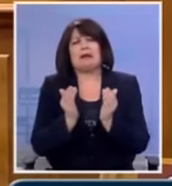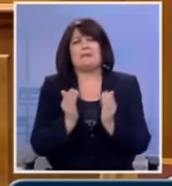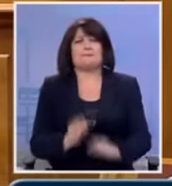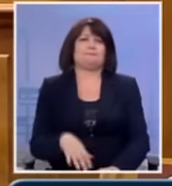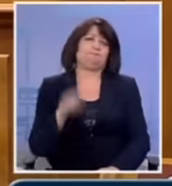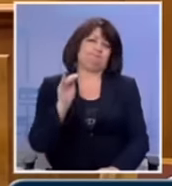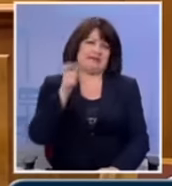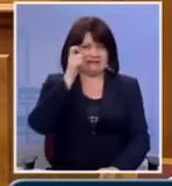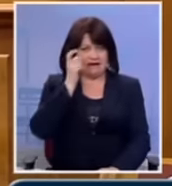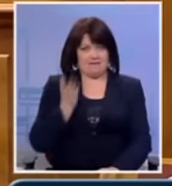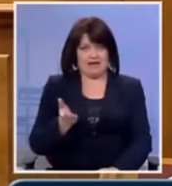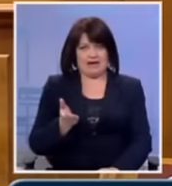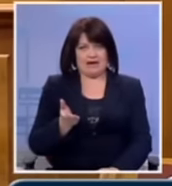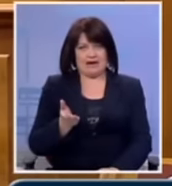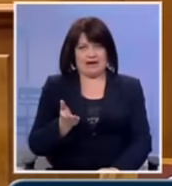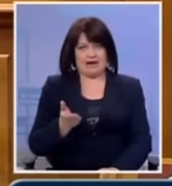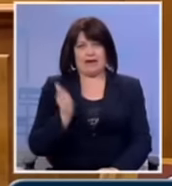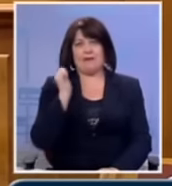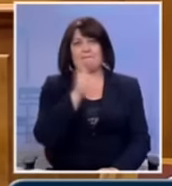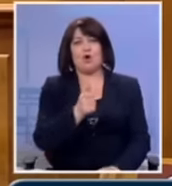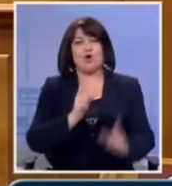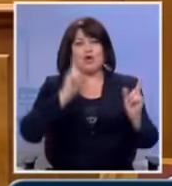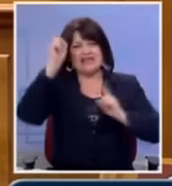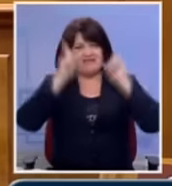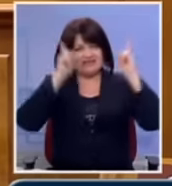Κύριε Σαμαρά, καλό είναι να μην κυκλοφορείτε μονάχα στην Κηφισιά.